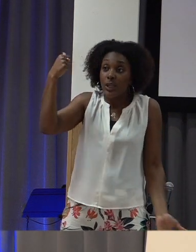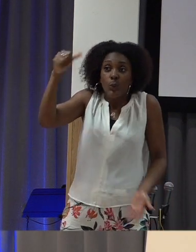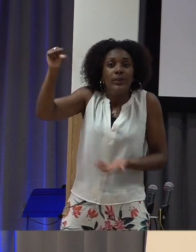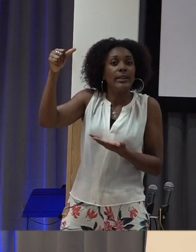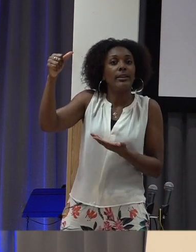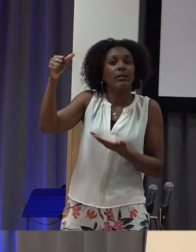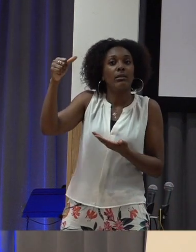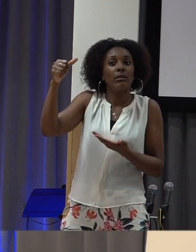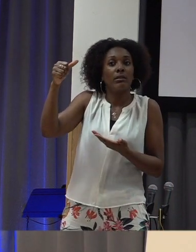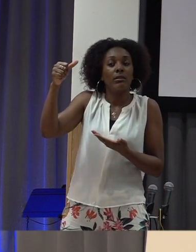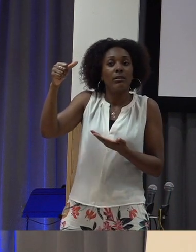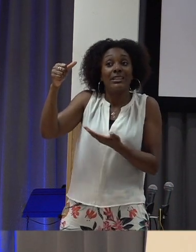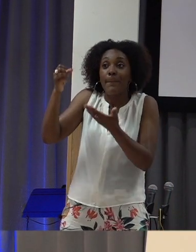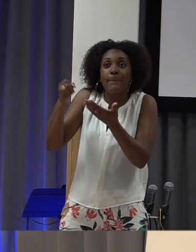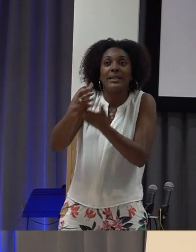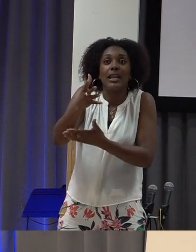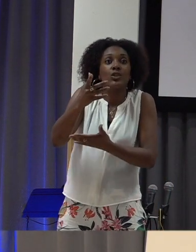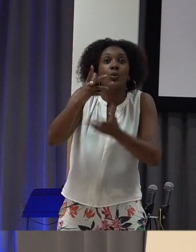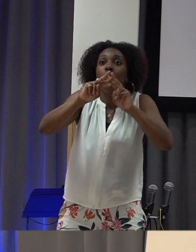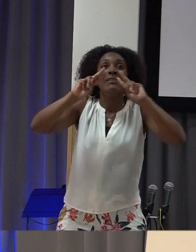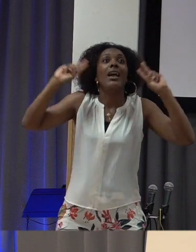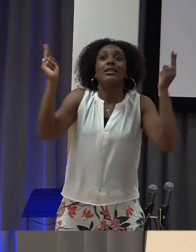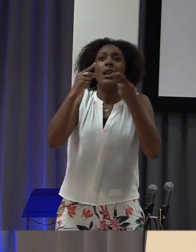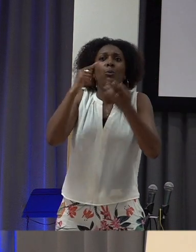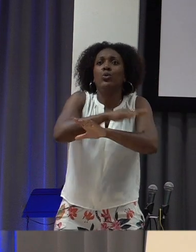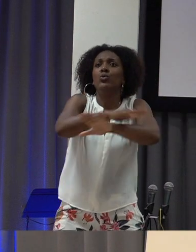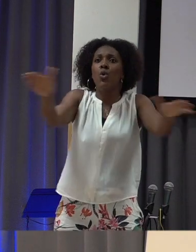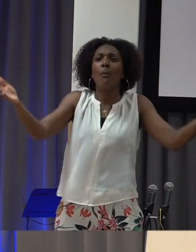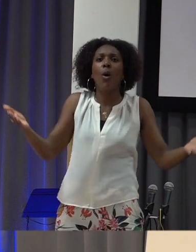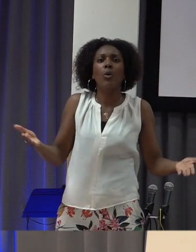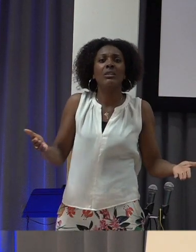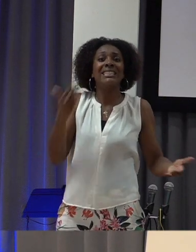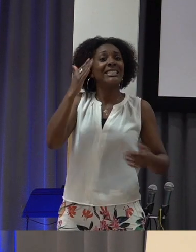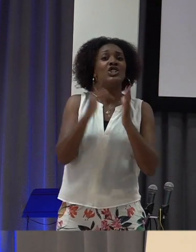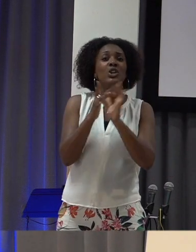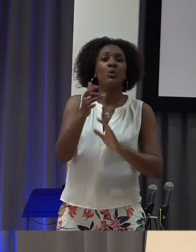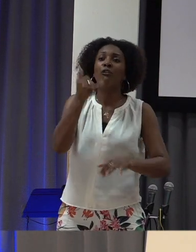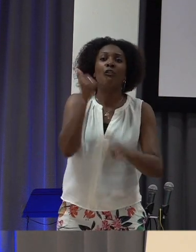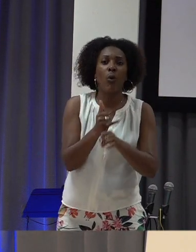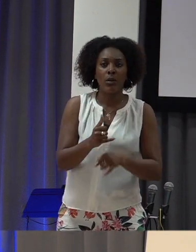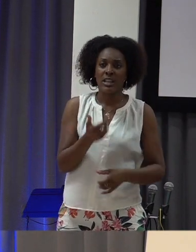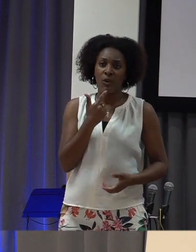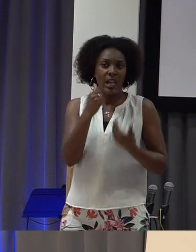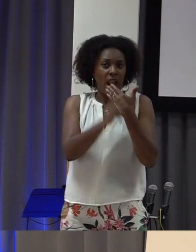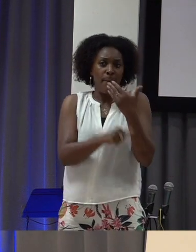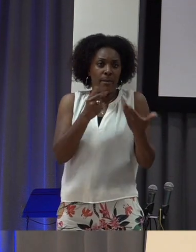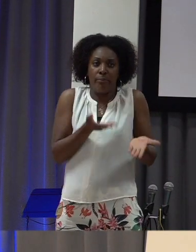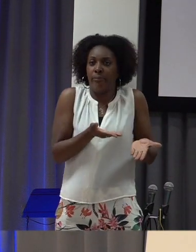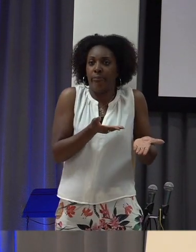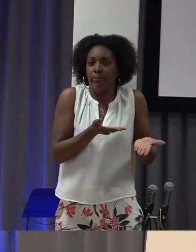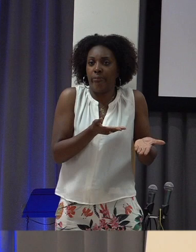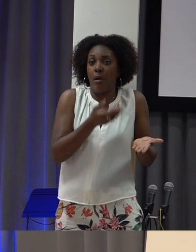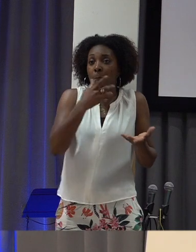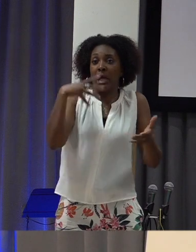message universel venant de Dieu. Sinon, l'Évangile n'est qu'une sagesse parmi d'autres et une religion de